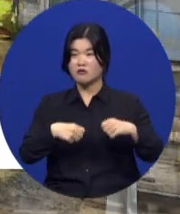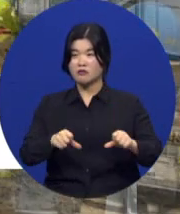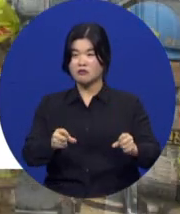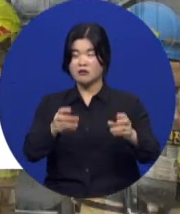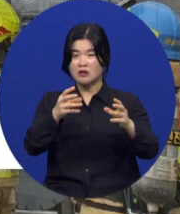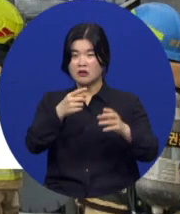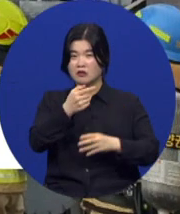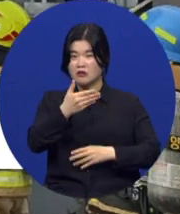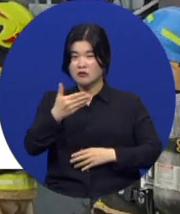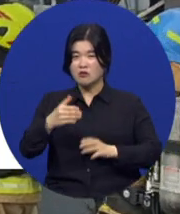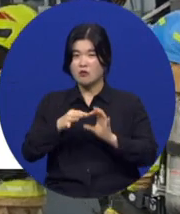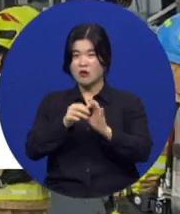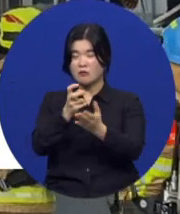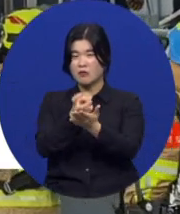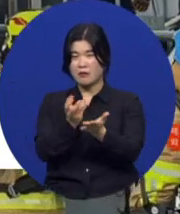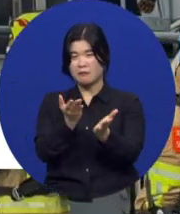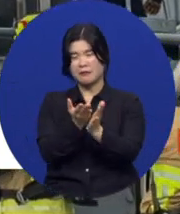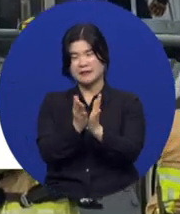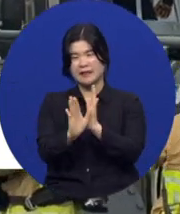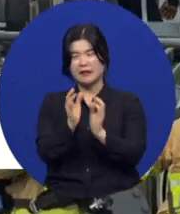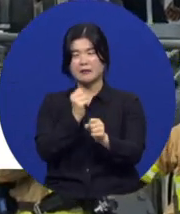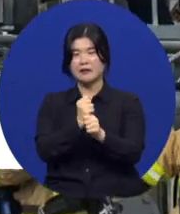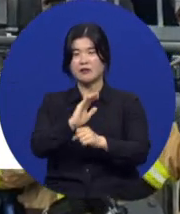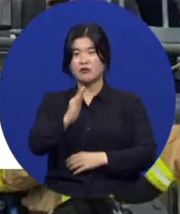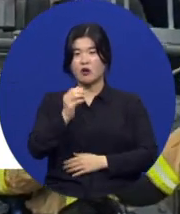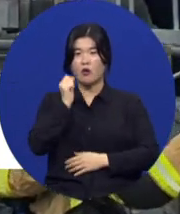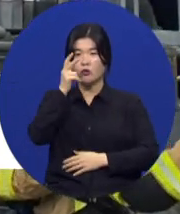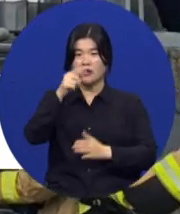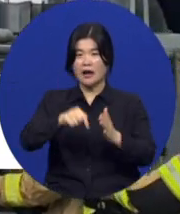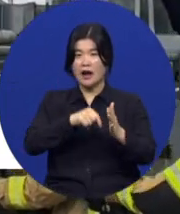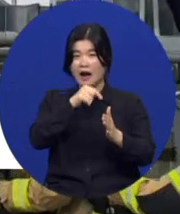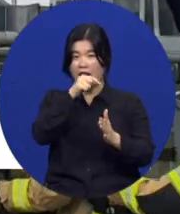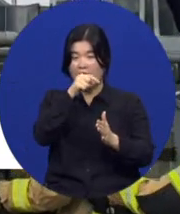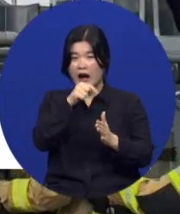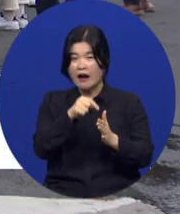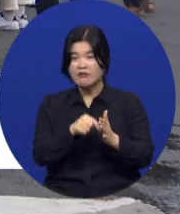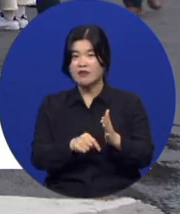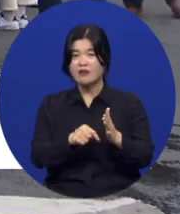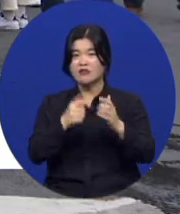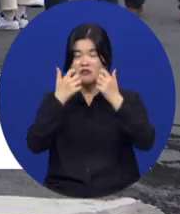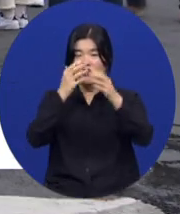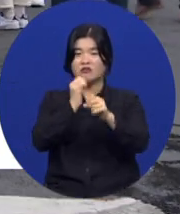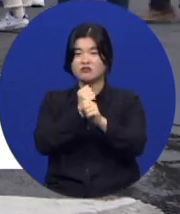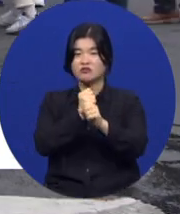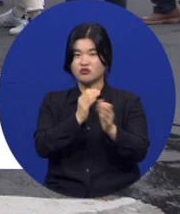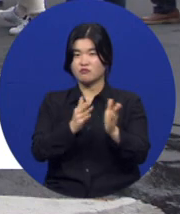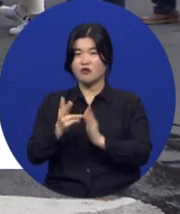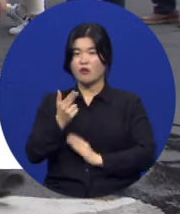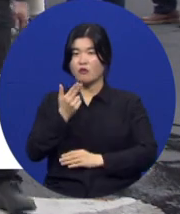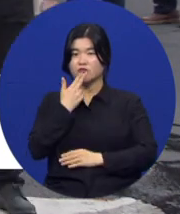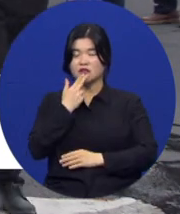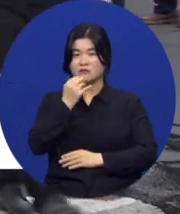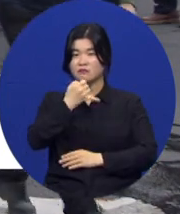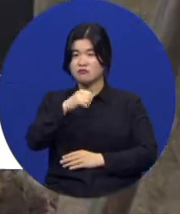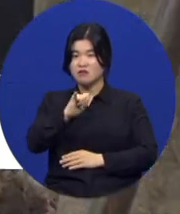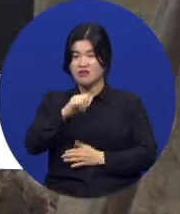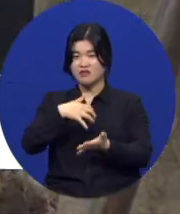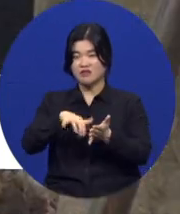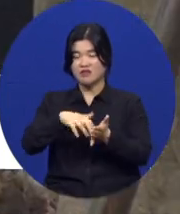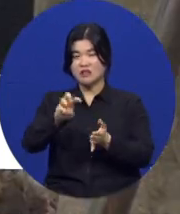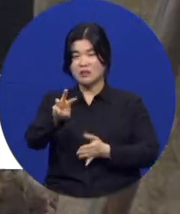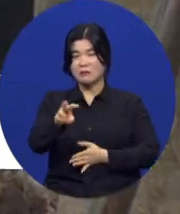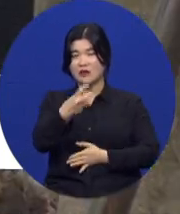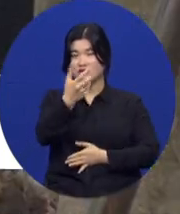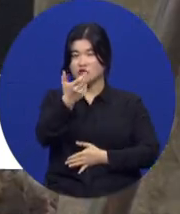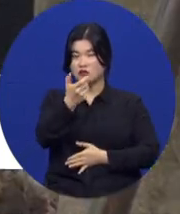소방시설을 관련 법에 맞지 않게 시공하고 호텔 건물 방화구획 이 제대로 갖춰지지 않는 등 분량 상 300